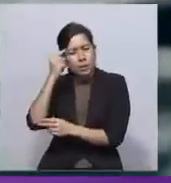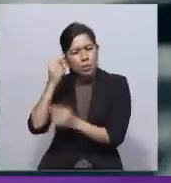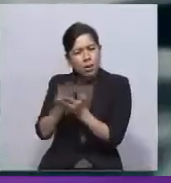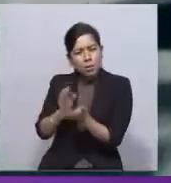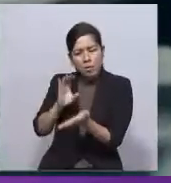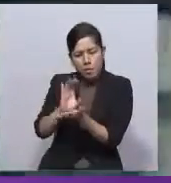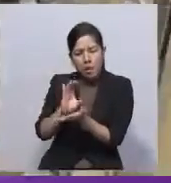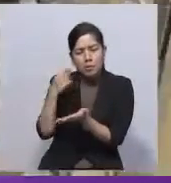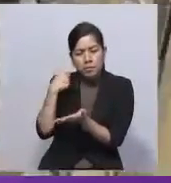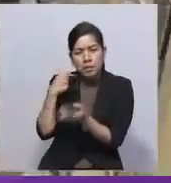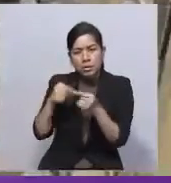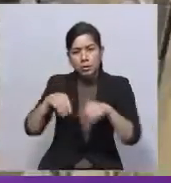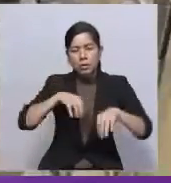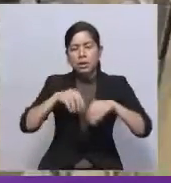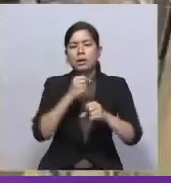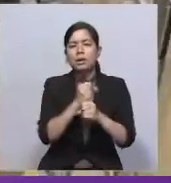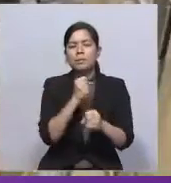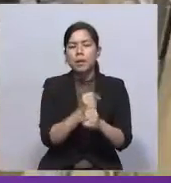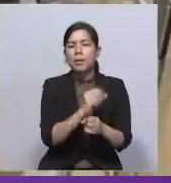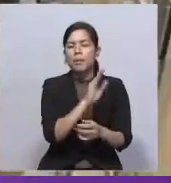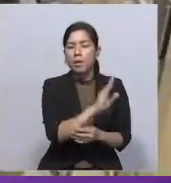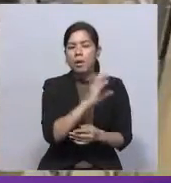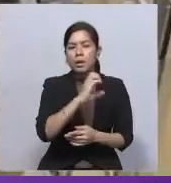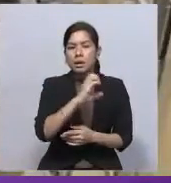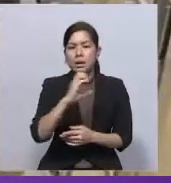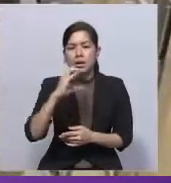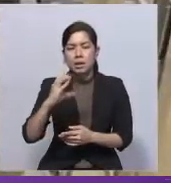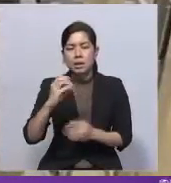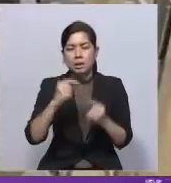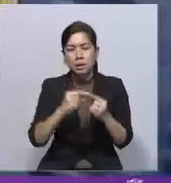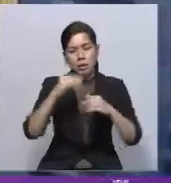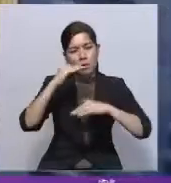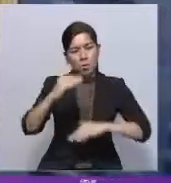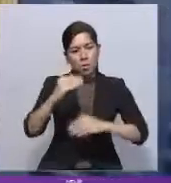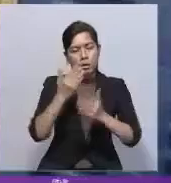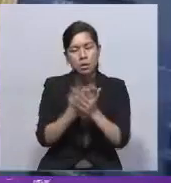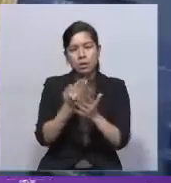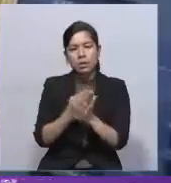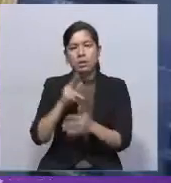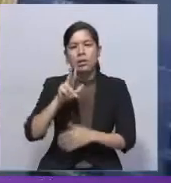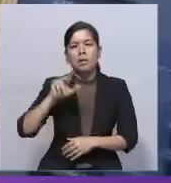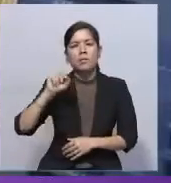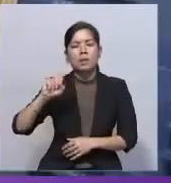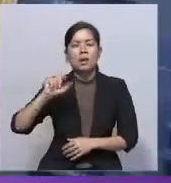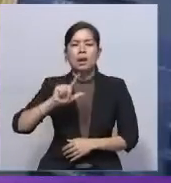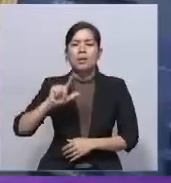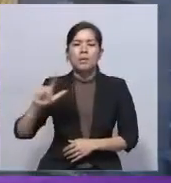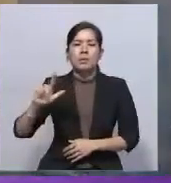งทุนในพื้นที่ EEC ปีนี้ไว้ถึง 300,000 ล้านบาท